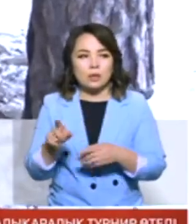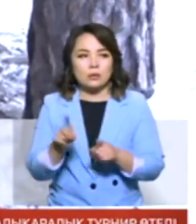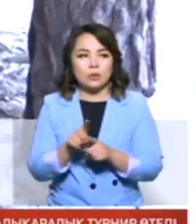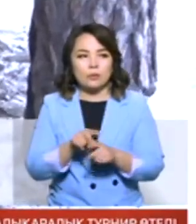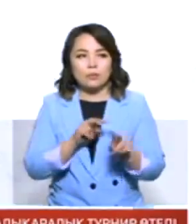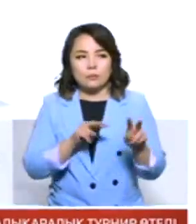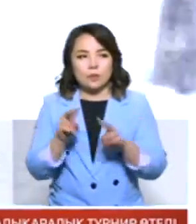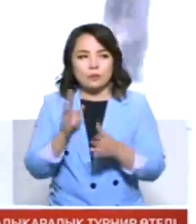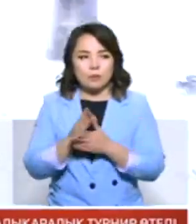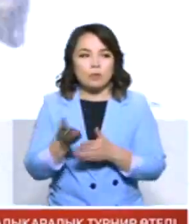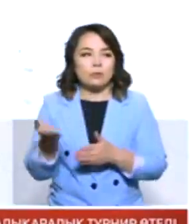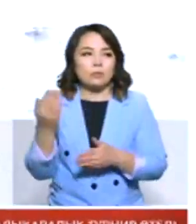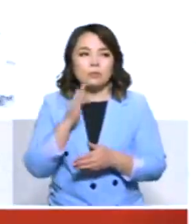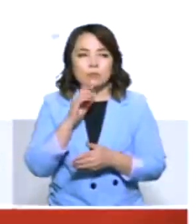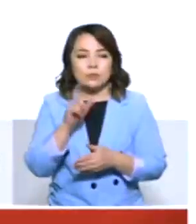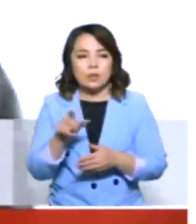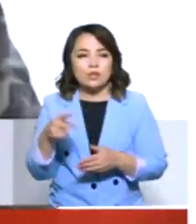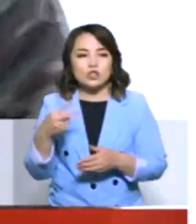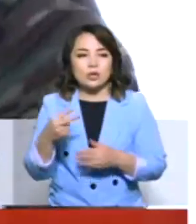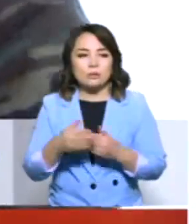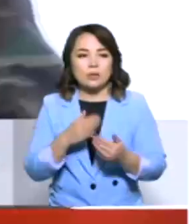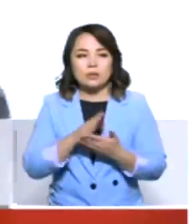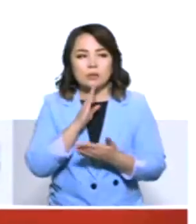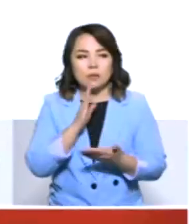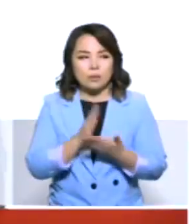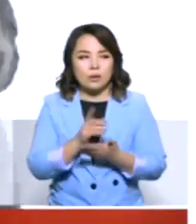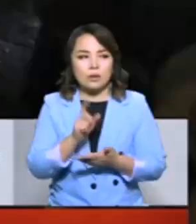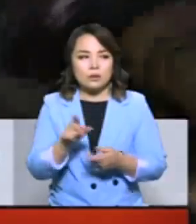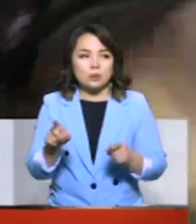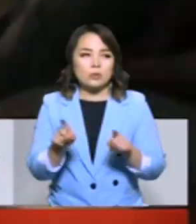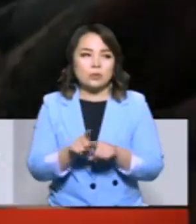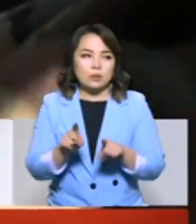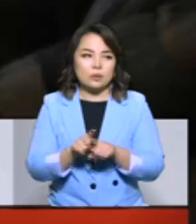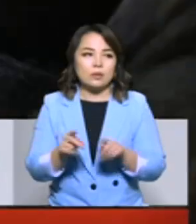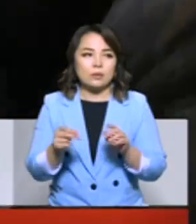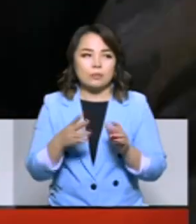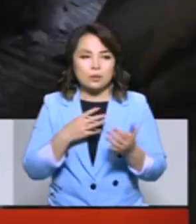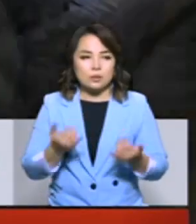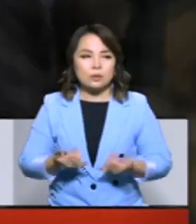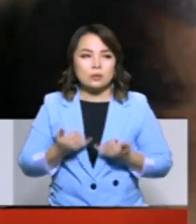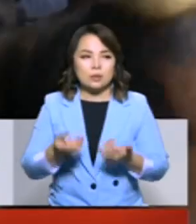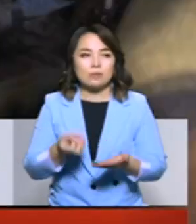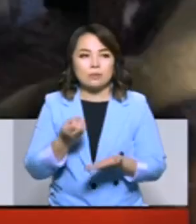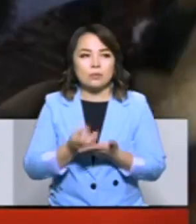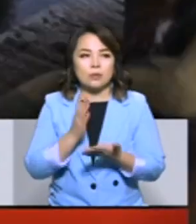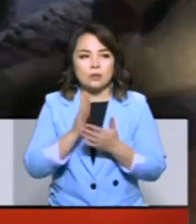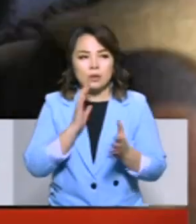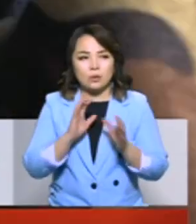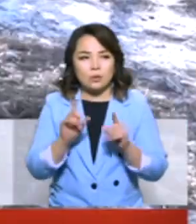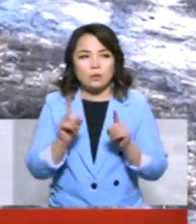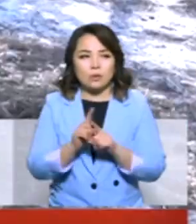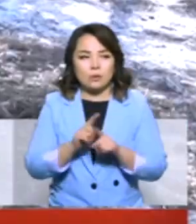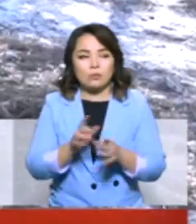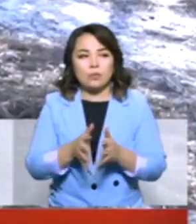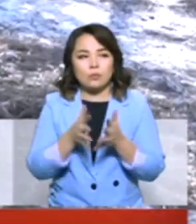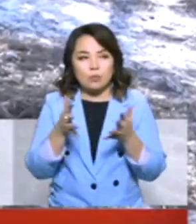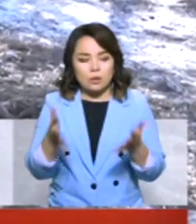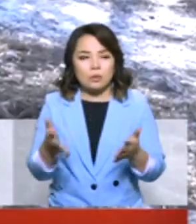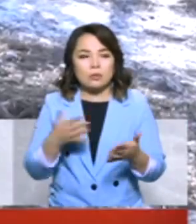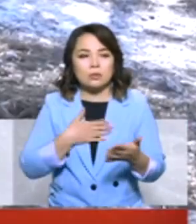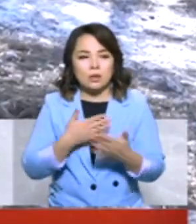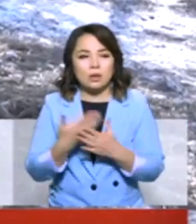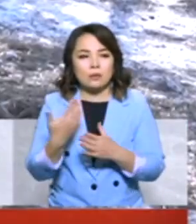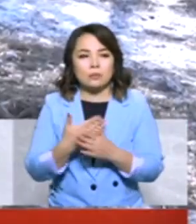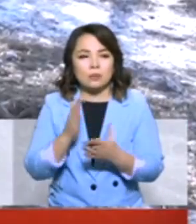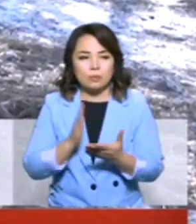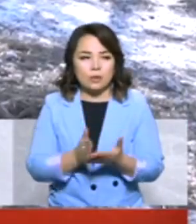Оның 20-сы бұрынды қыз келіншектер. Олар адамзат баласының баға жетпес байлығын қызғыштай қорып, молайтуда барын салып